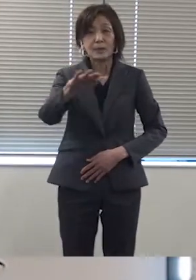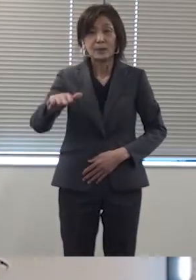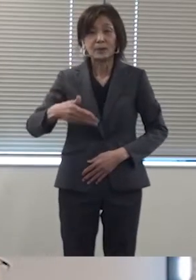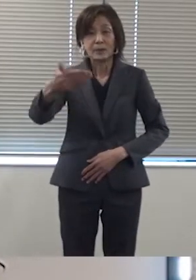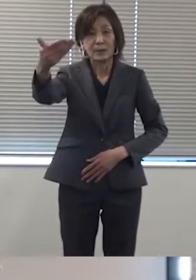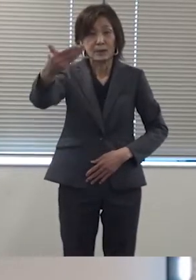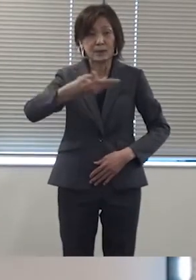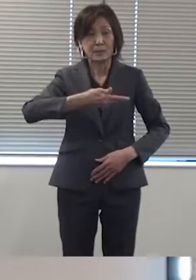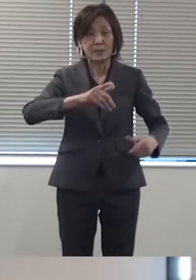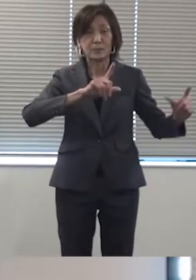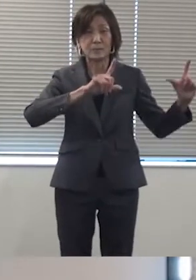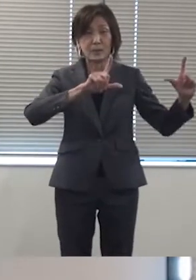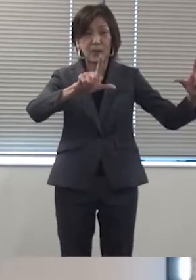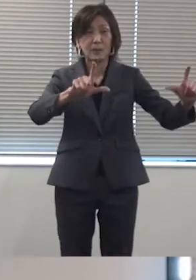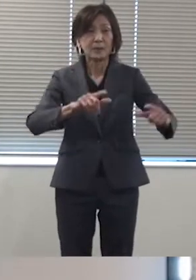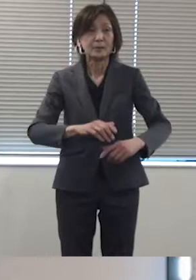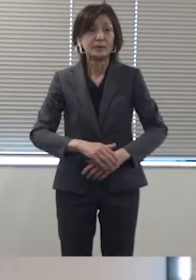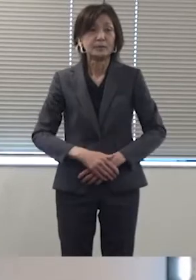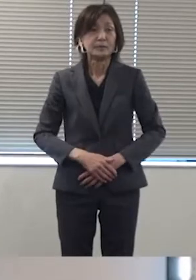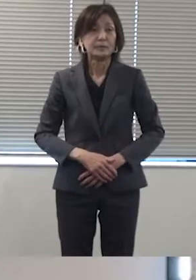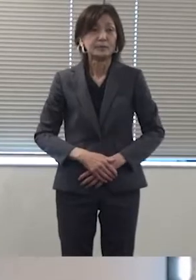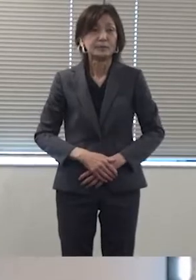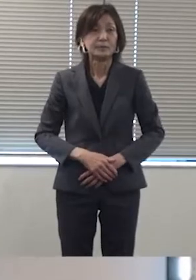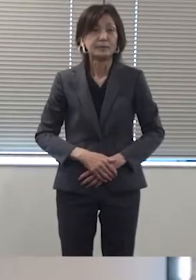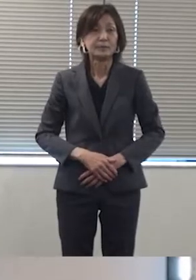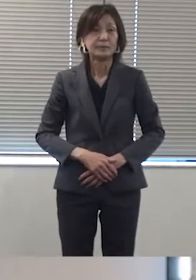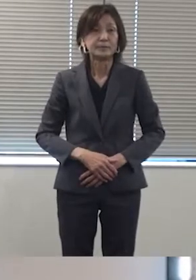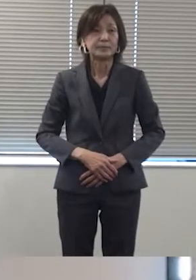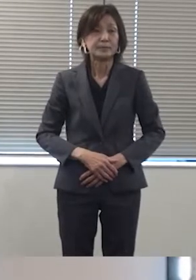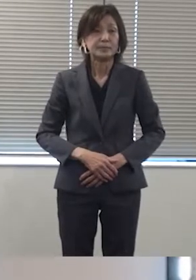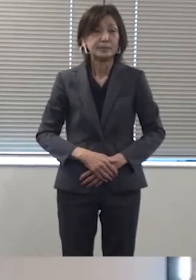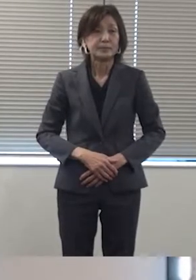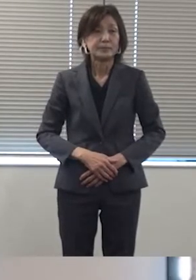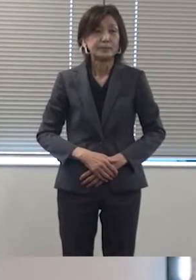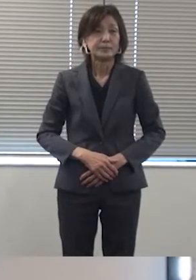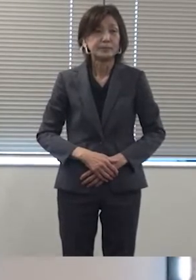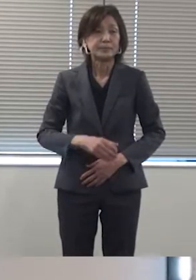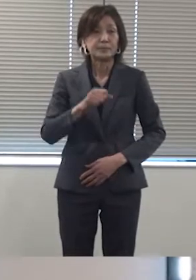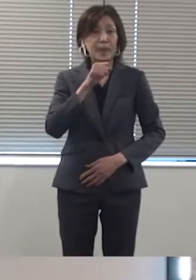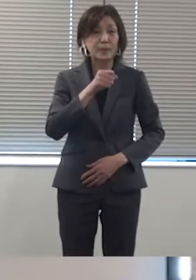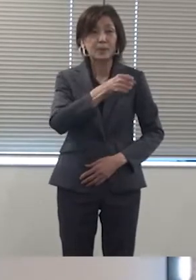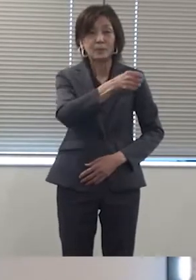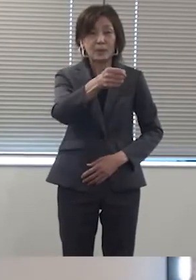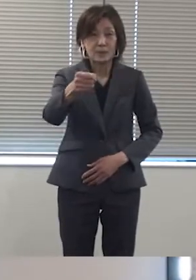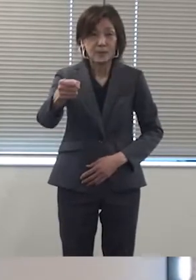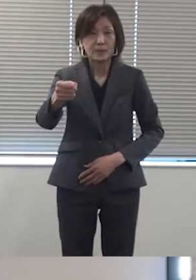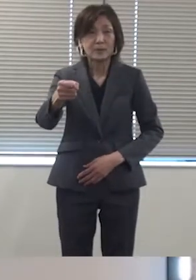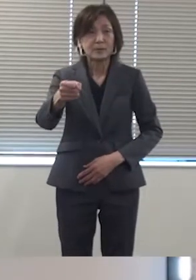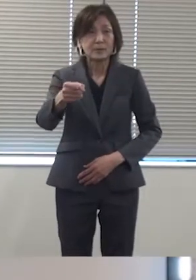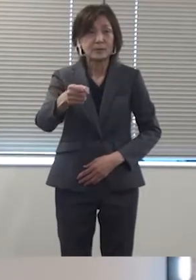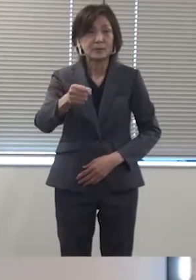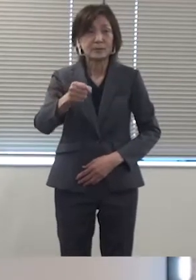ますので、最初にご所属とお名前をおっしゃっていただいてから質問をお願いします。それではどうぞ。